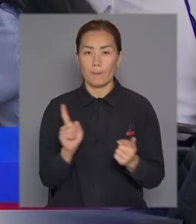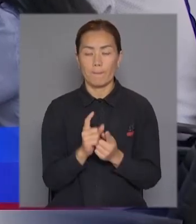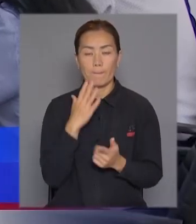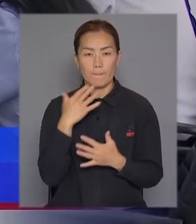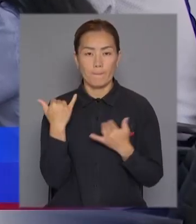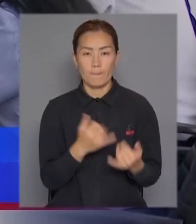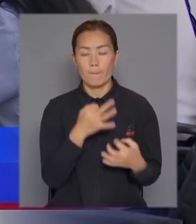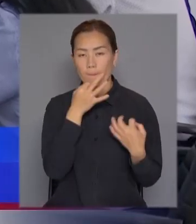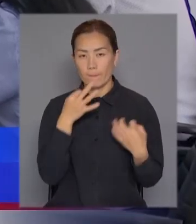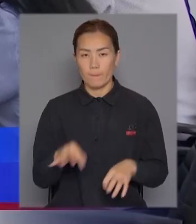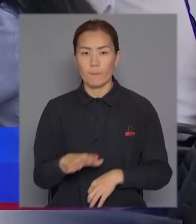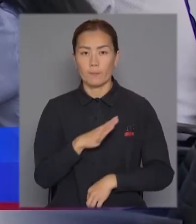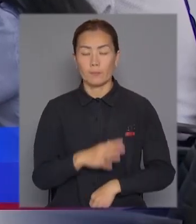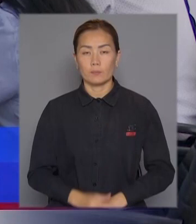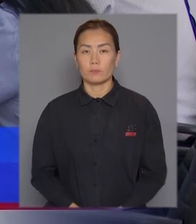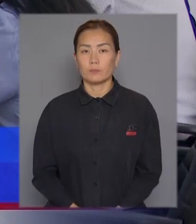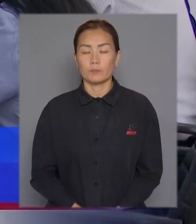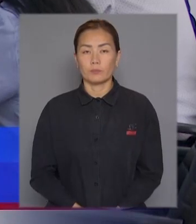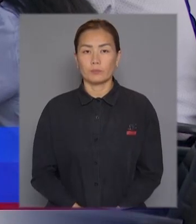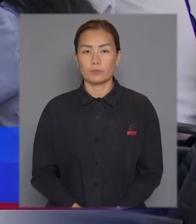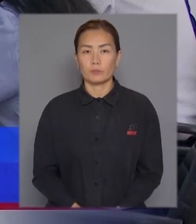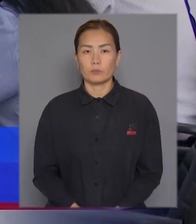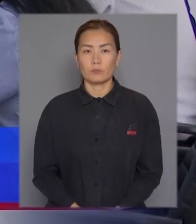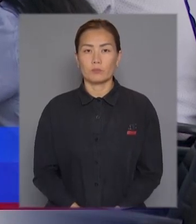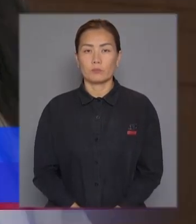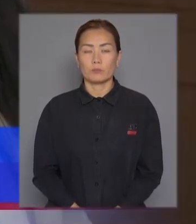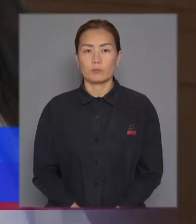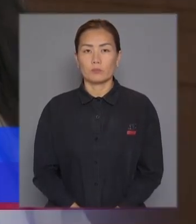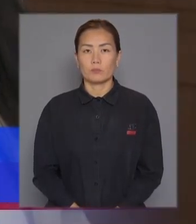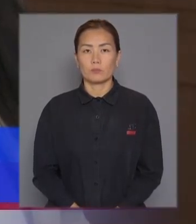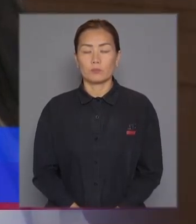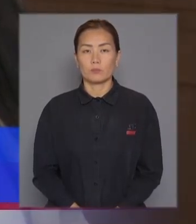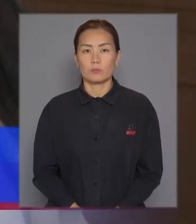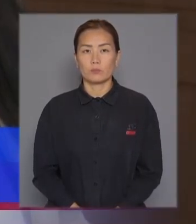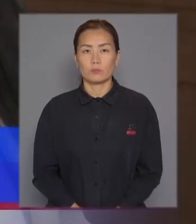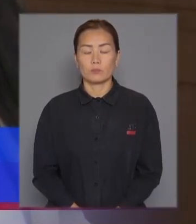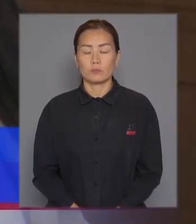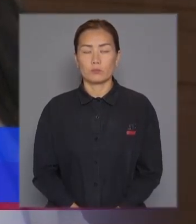жеңілдеп бостандыққа шыққан. Серік Жексенбайұлы, Талғат Қуанышев, жаңалық қызметі.